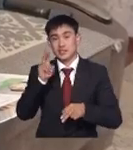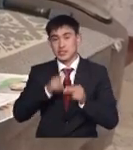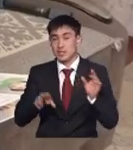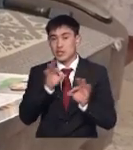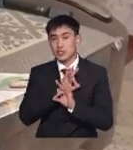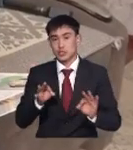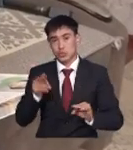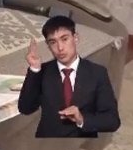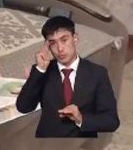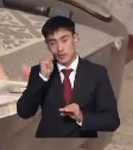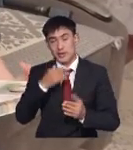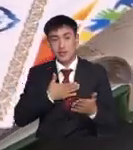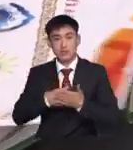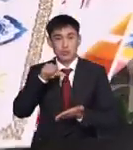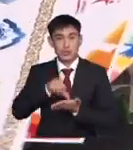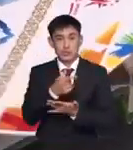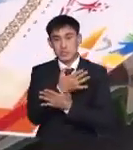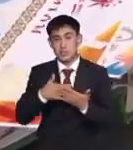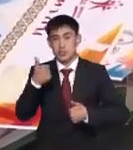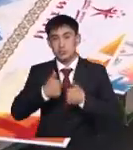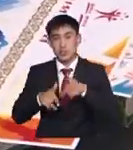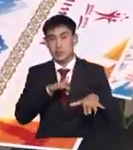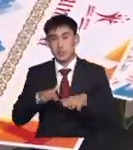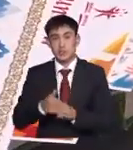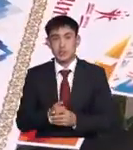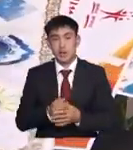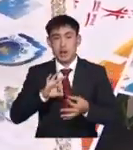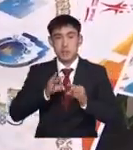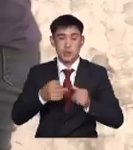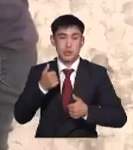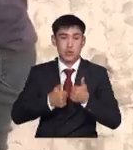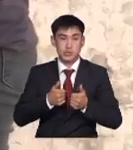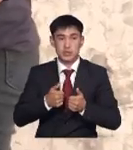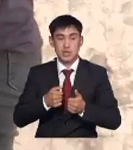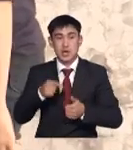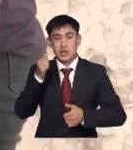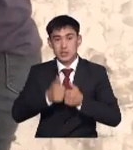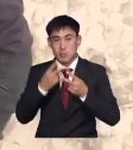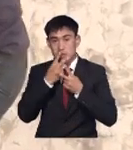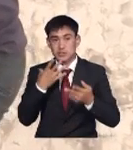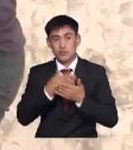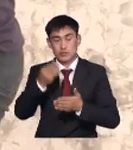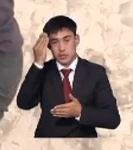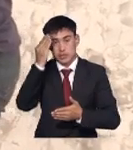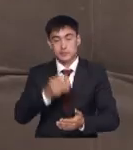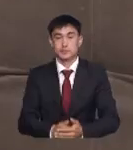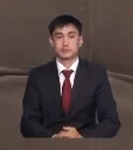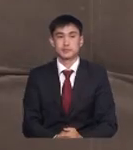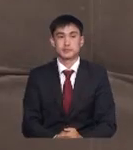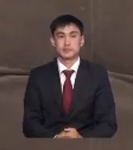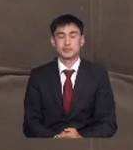преуспевает в учёбе но и активно участвует в различных школьных мероприятиях Олимпиадах и конкурсах где регулярно демонстрирует свой